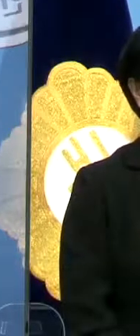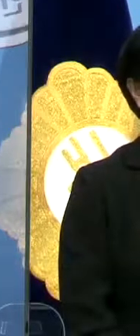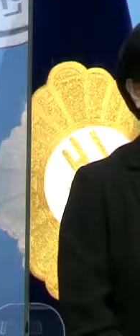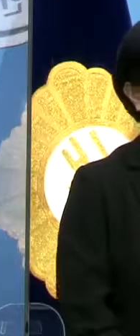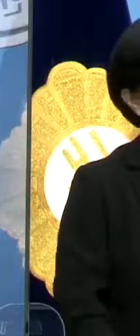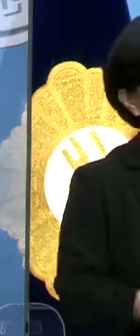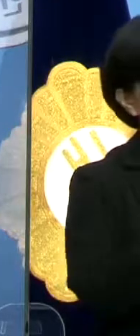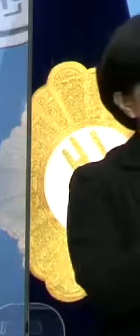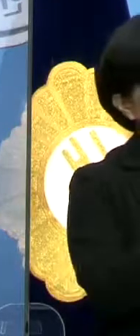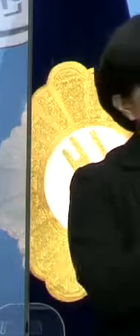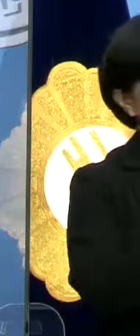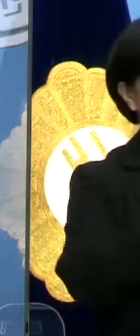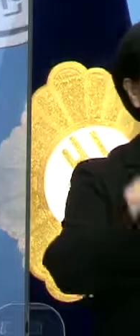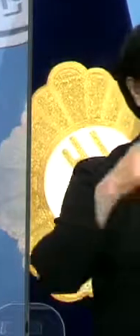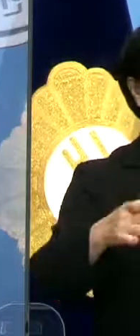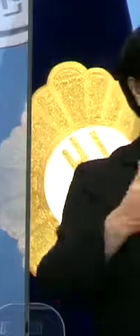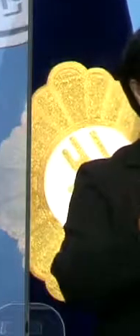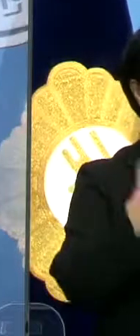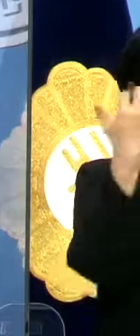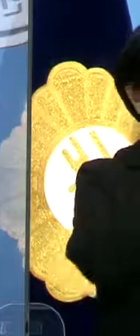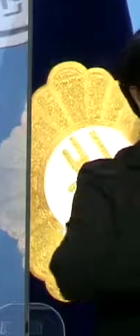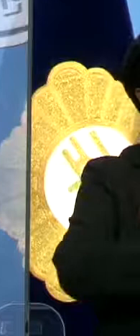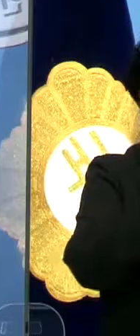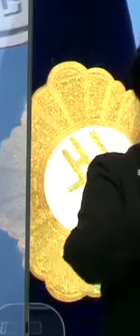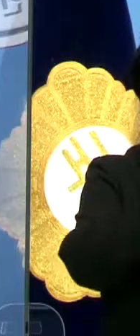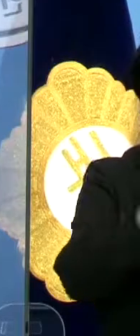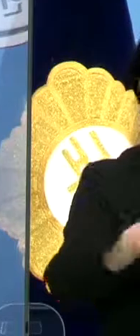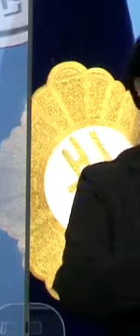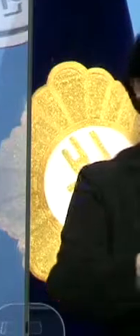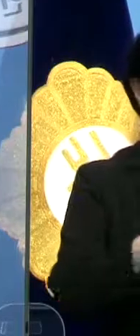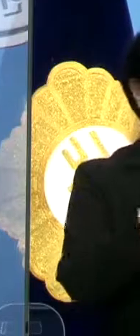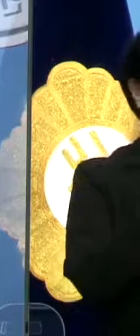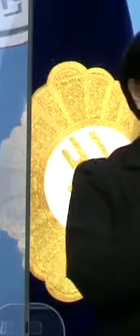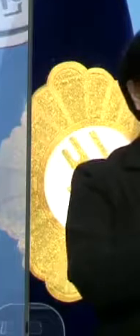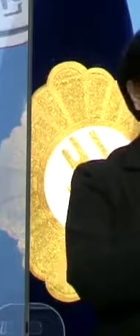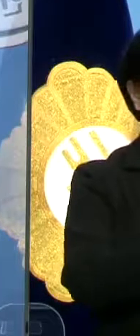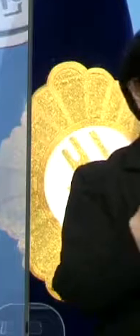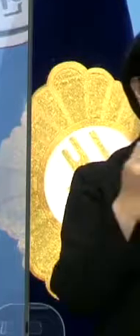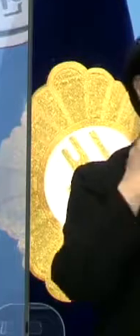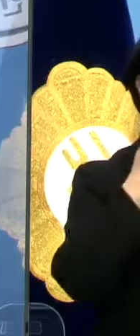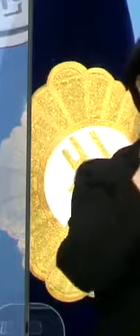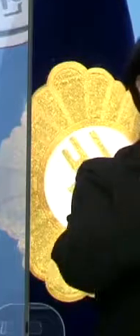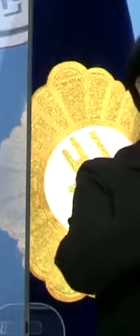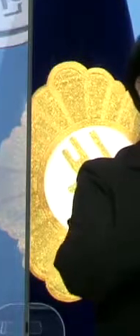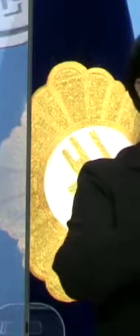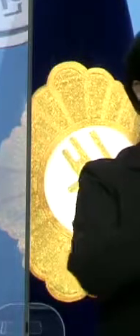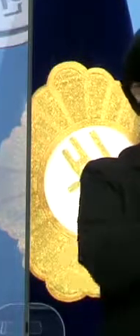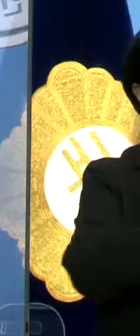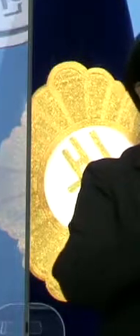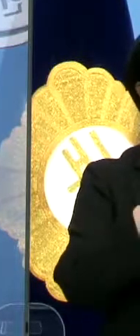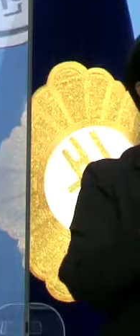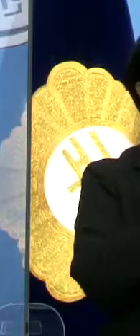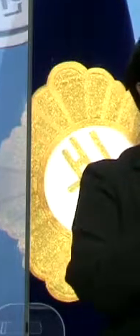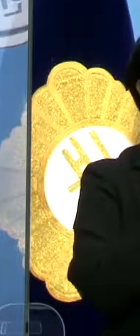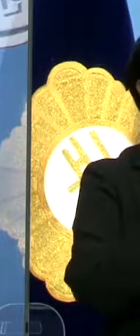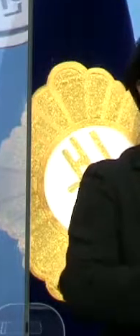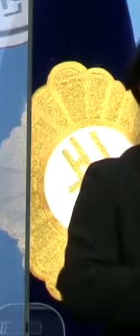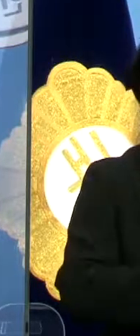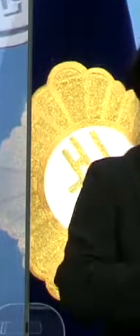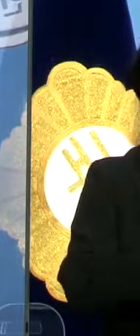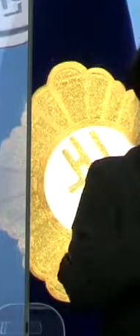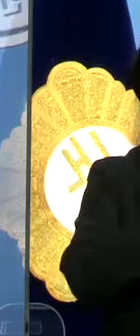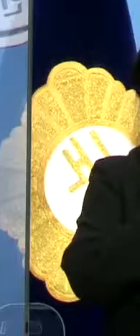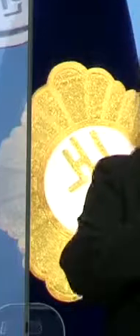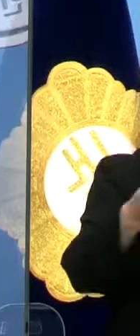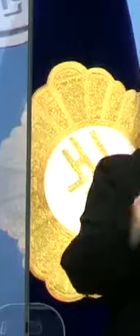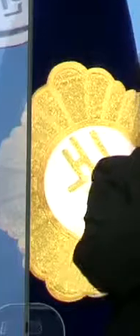관악구 에서는 각각 성추행과 사문서위조 범죄를 저지른 더불어 민주당 소속 의원 2명이 제명된 바 있다